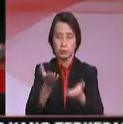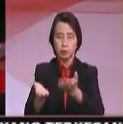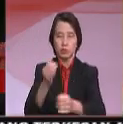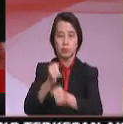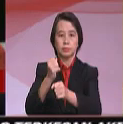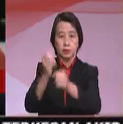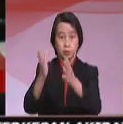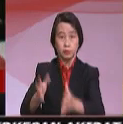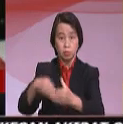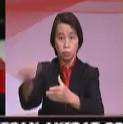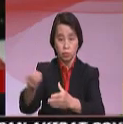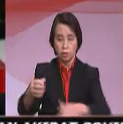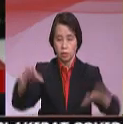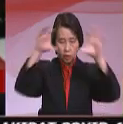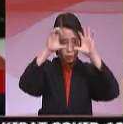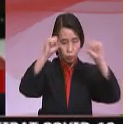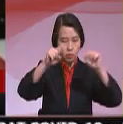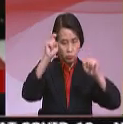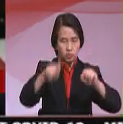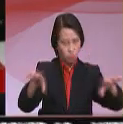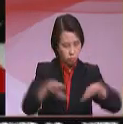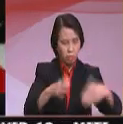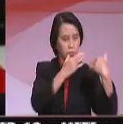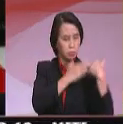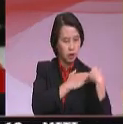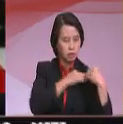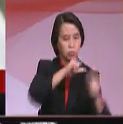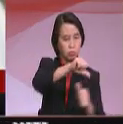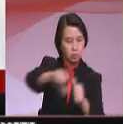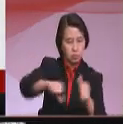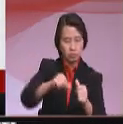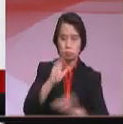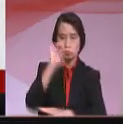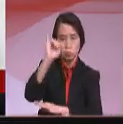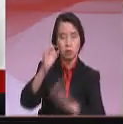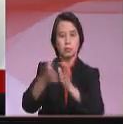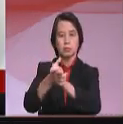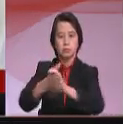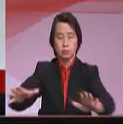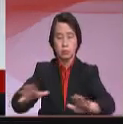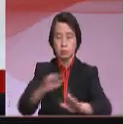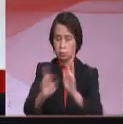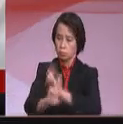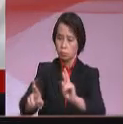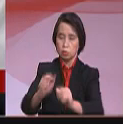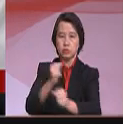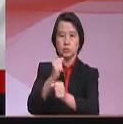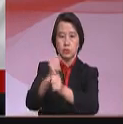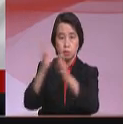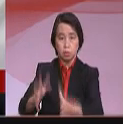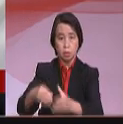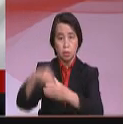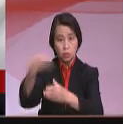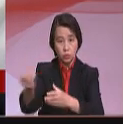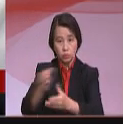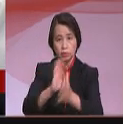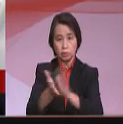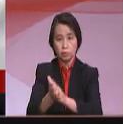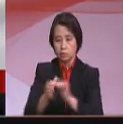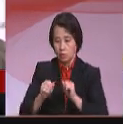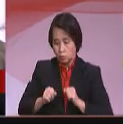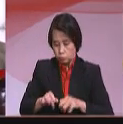mereka. Majikan juga perlu menjalankan tanggungjawab sosial dalam menjamin keselamatan dan kesihatan pekerja asing agar